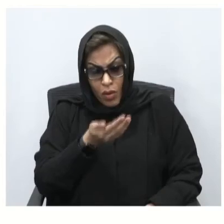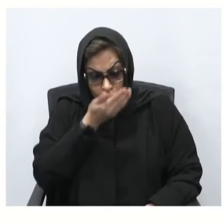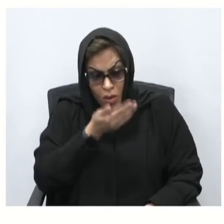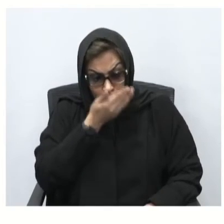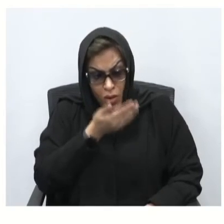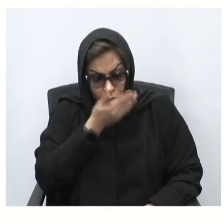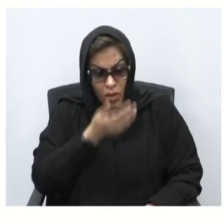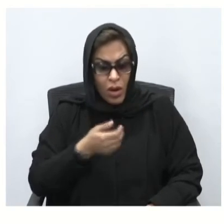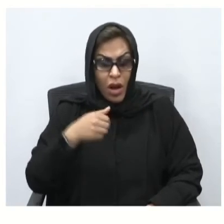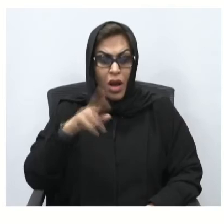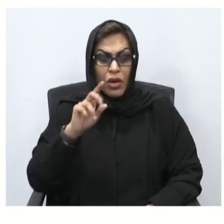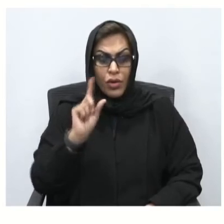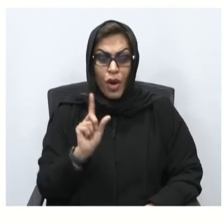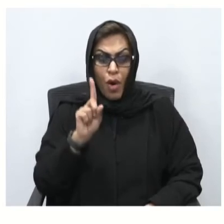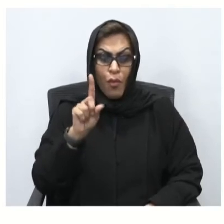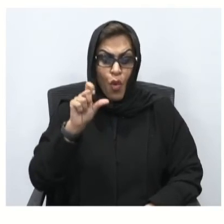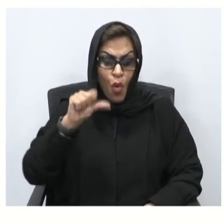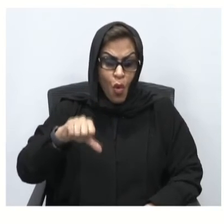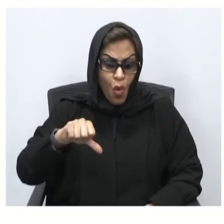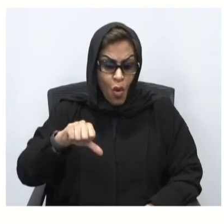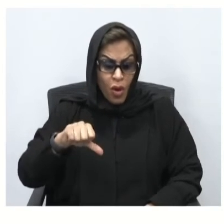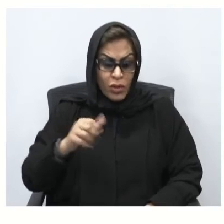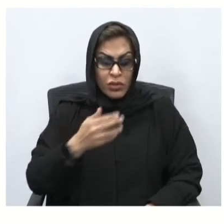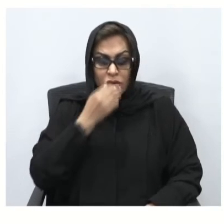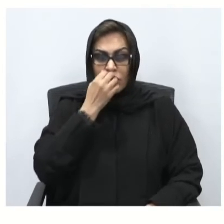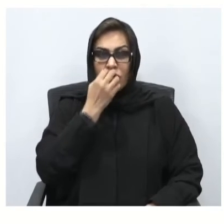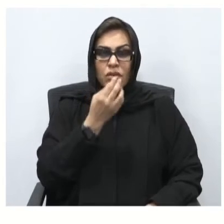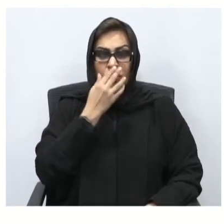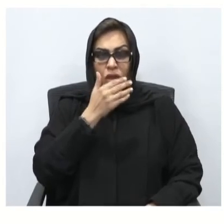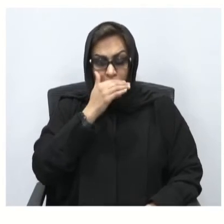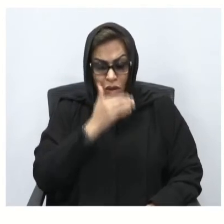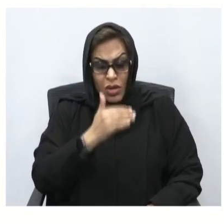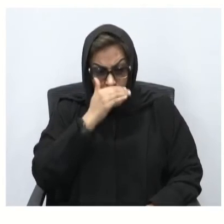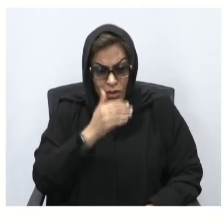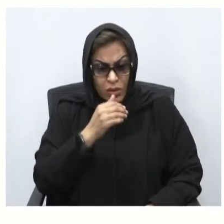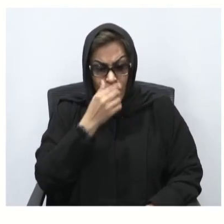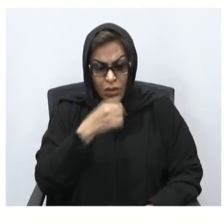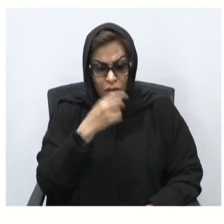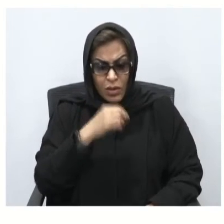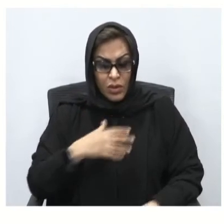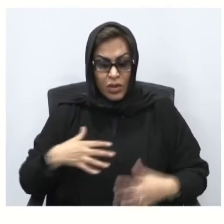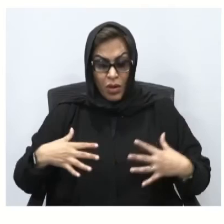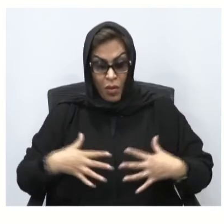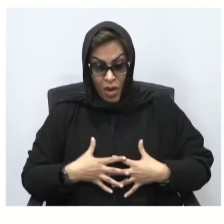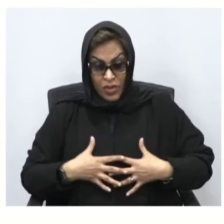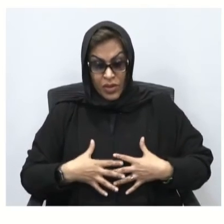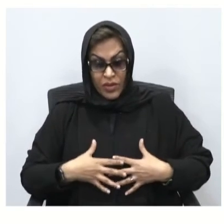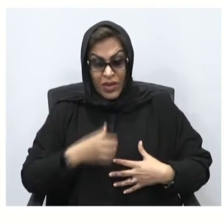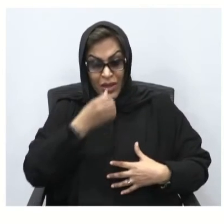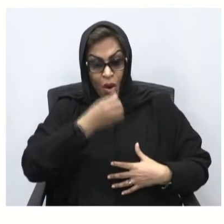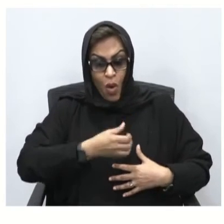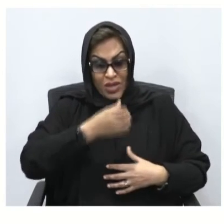جميعنا نعلم ان الربو هو عدم القدره على التنفس وكثره السعال وهو ناتج عن انقباض سريع لمن